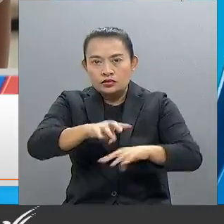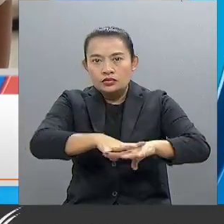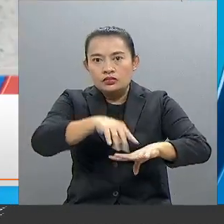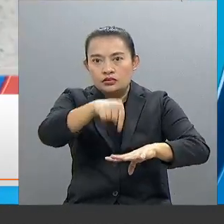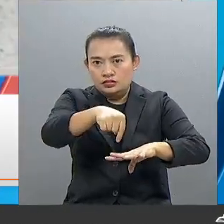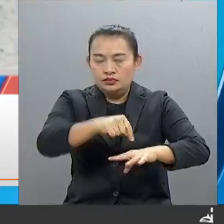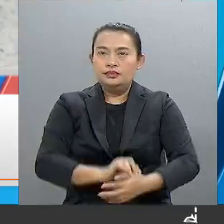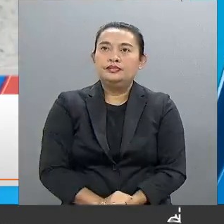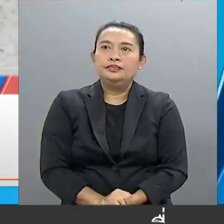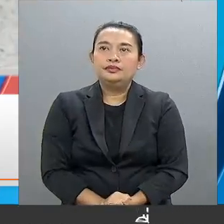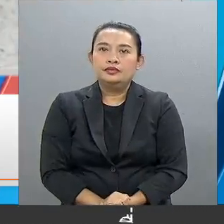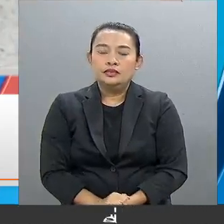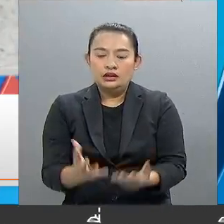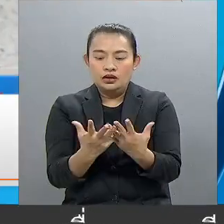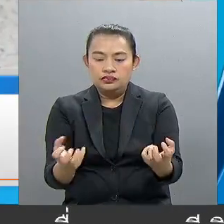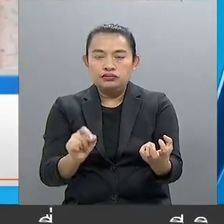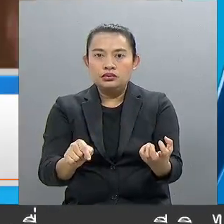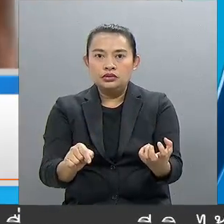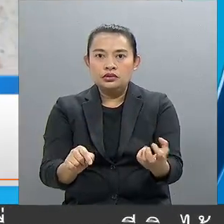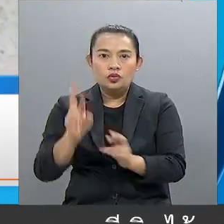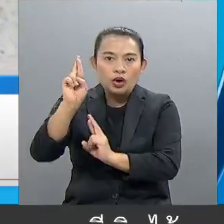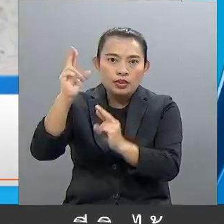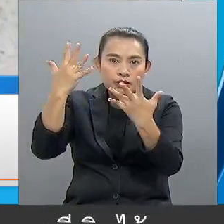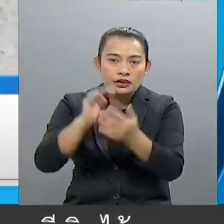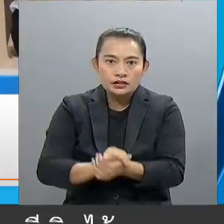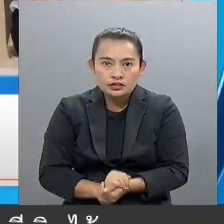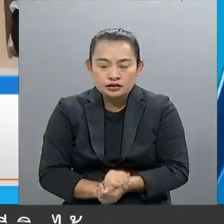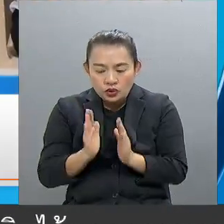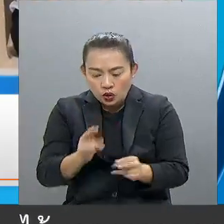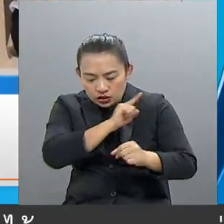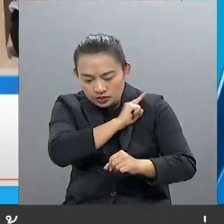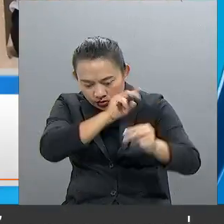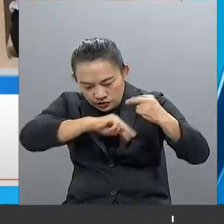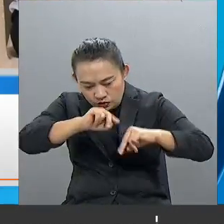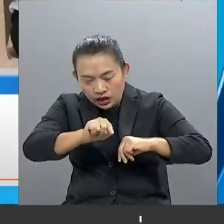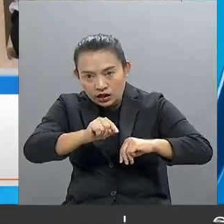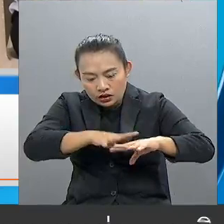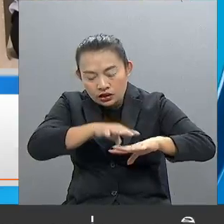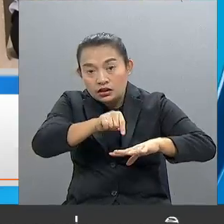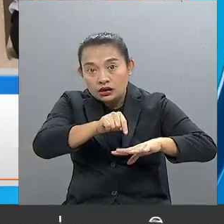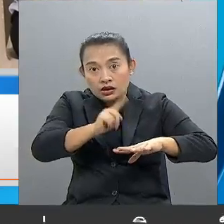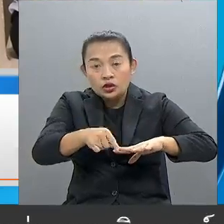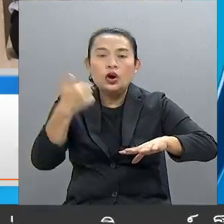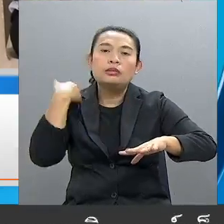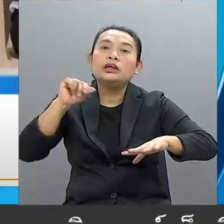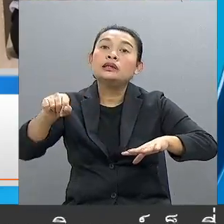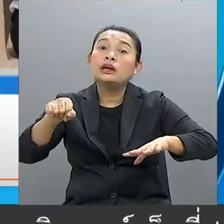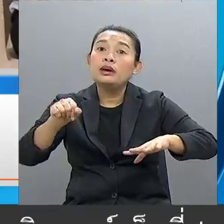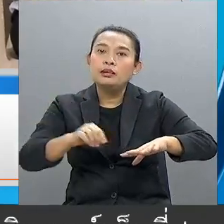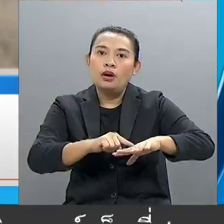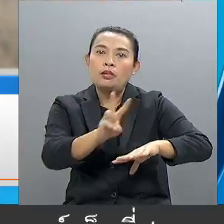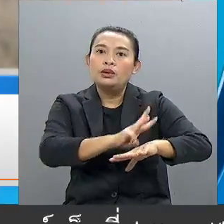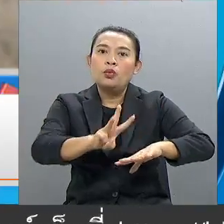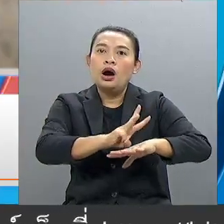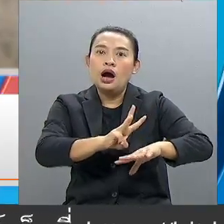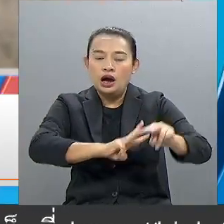เสียหายขึ้นเพราะความประมาทเลินๆของคนที่มีหน้าที่ในการดูแลฝาท่อคือปกติฝาท่อมันต้องมีใช่ไหมครับแต่พอมันไม่มีเนี่ยคนก็ไปเดินต